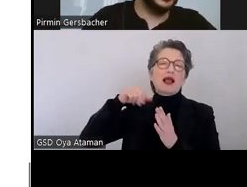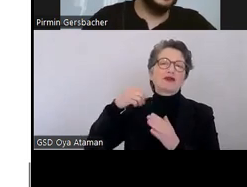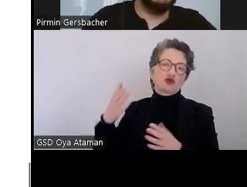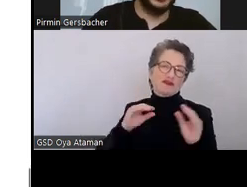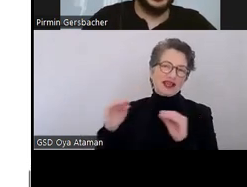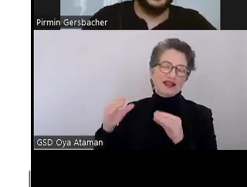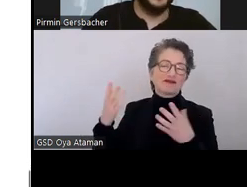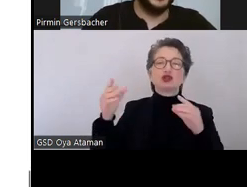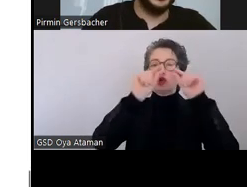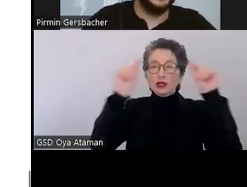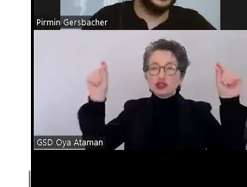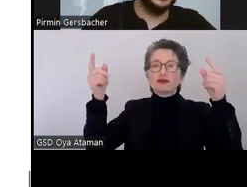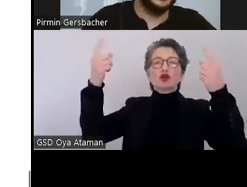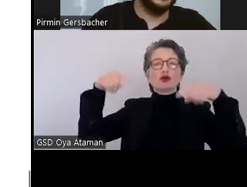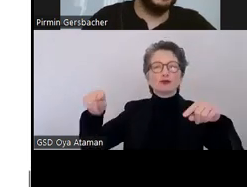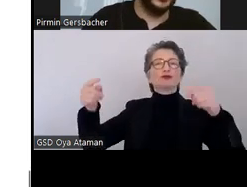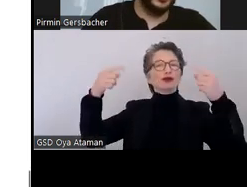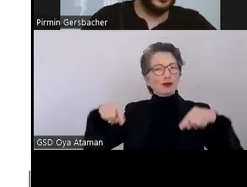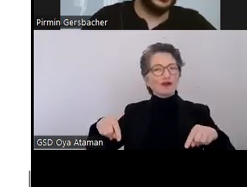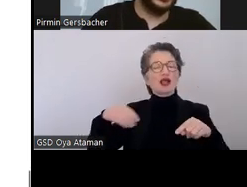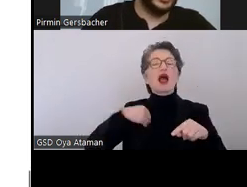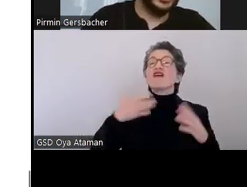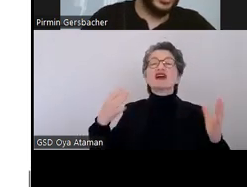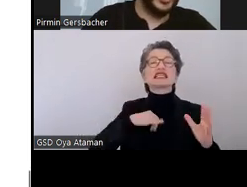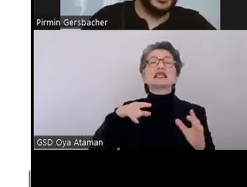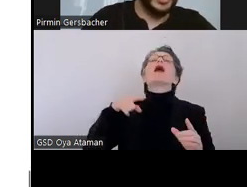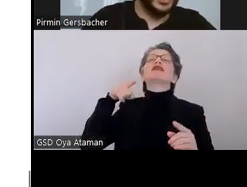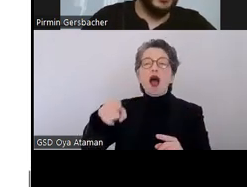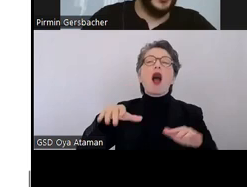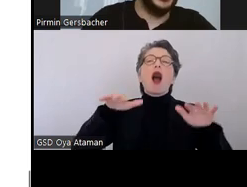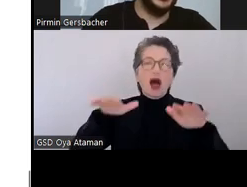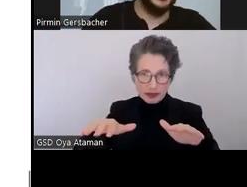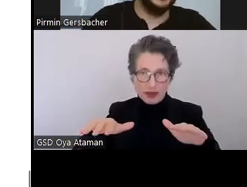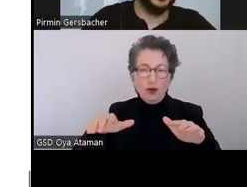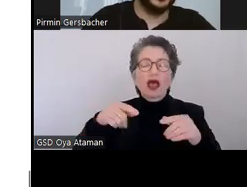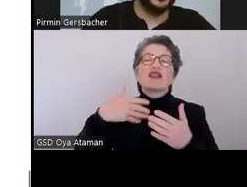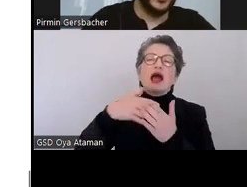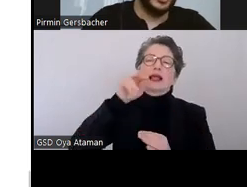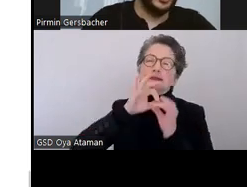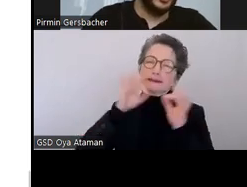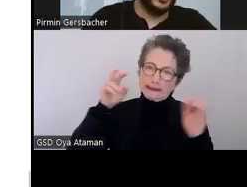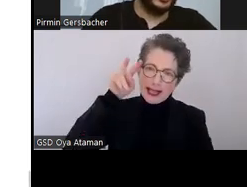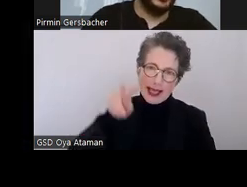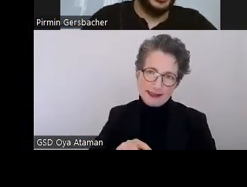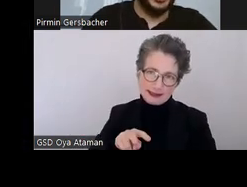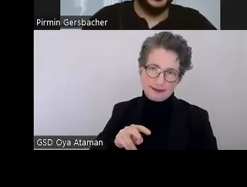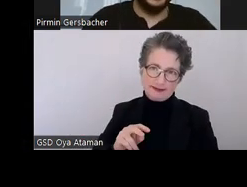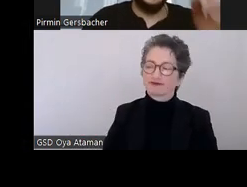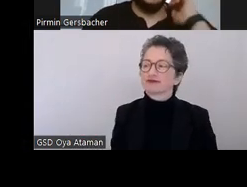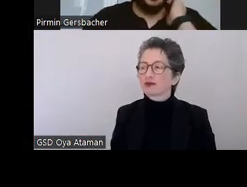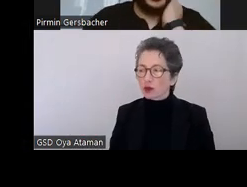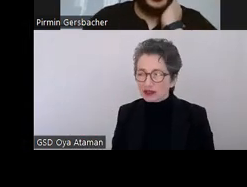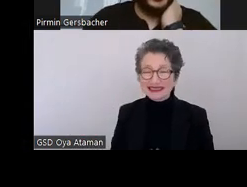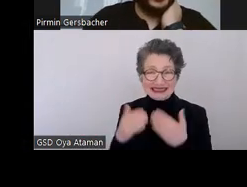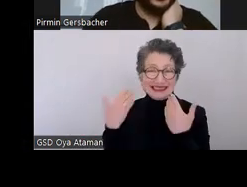um so dann den Inhalt zu finden, der sie interessiert. Und dann kann man danach eben weiterlesen. Und damit eben das